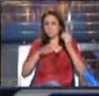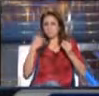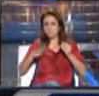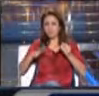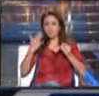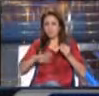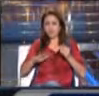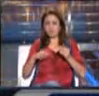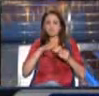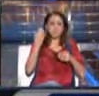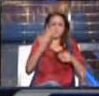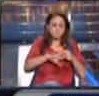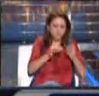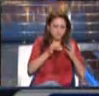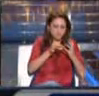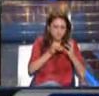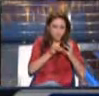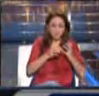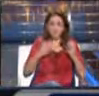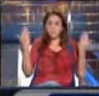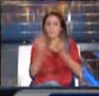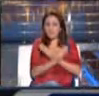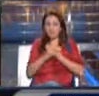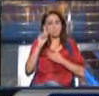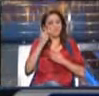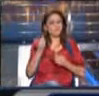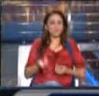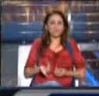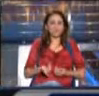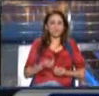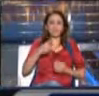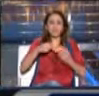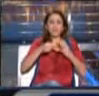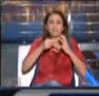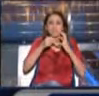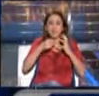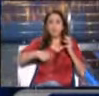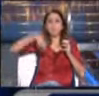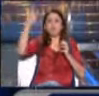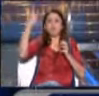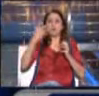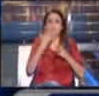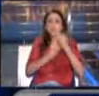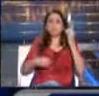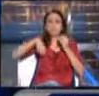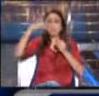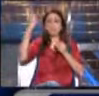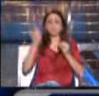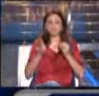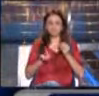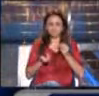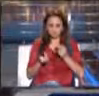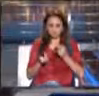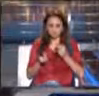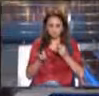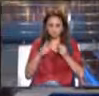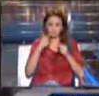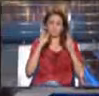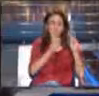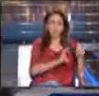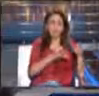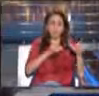ظفر شهيد من اللي وقعه. لكن انا مع نادر السيد تماما ان ان ان ان توقف